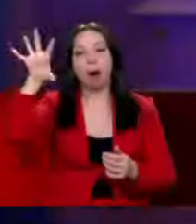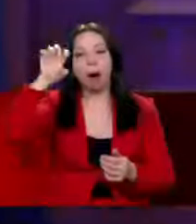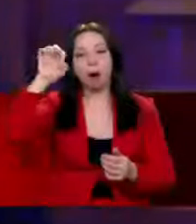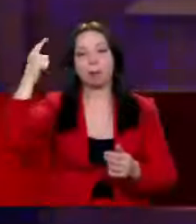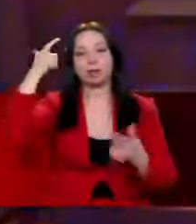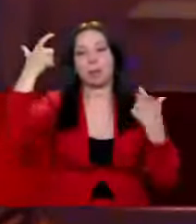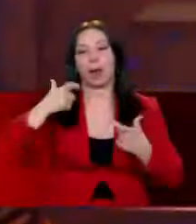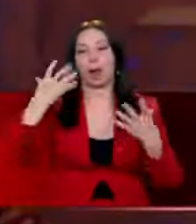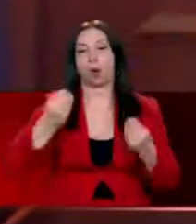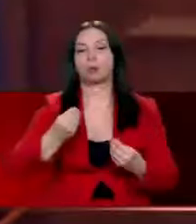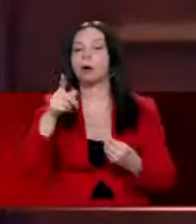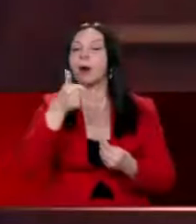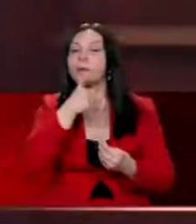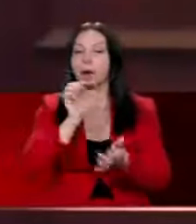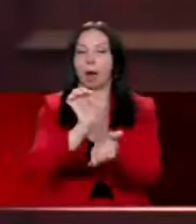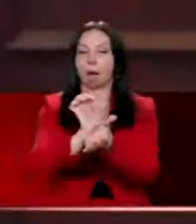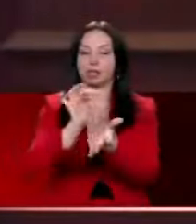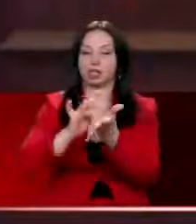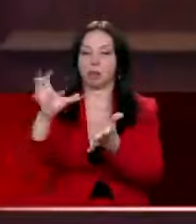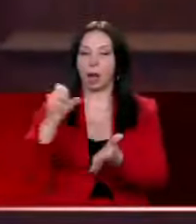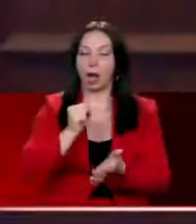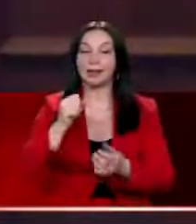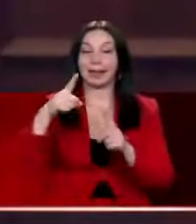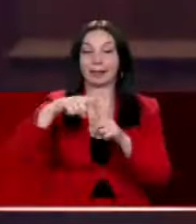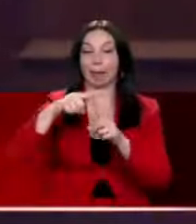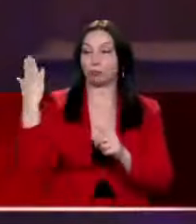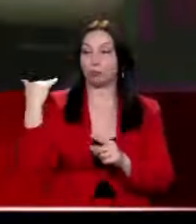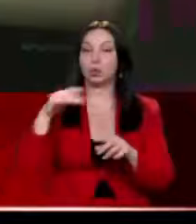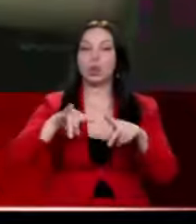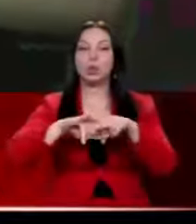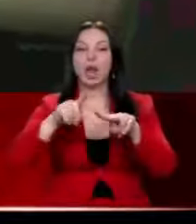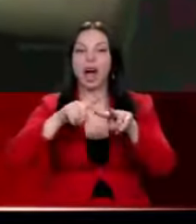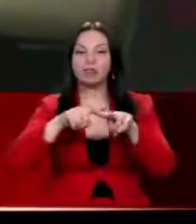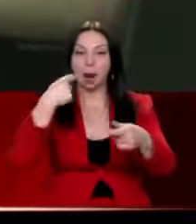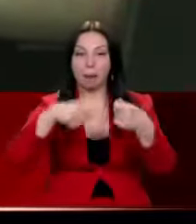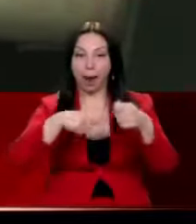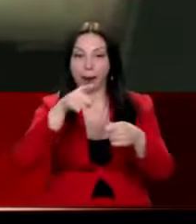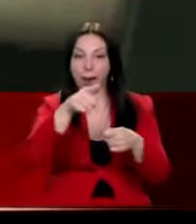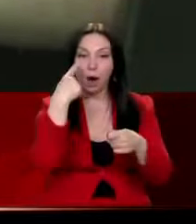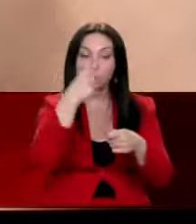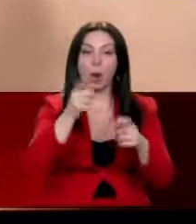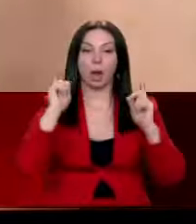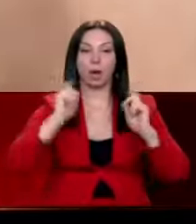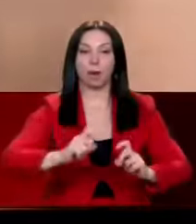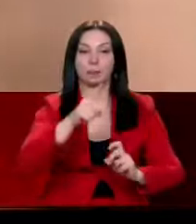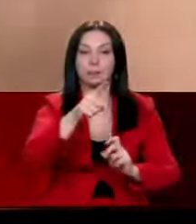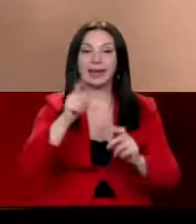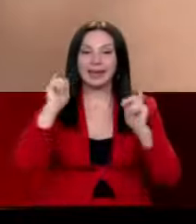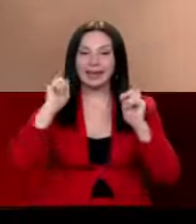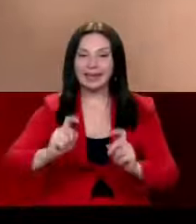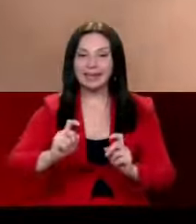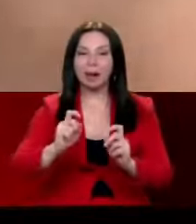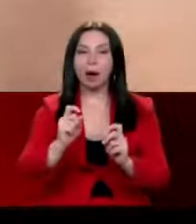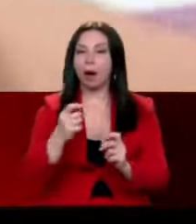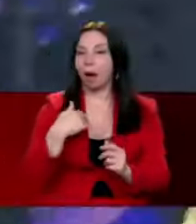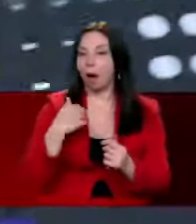sevmekten başka. Geçtiğimiz Temmuz ayında Hülya Avşar'ın banka hesaplarına haciz konuldu. Avşar söz konusu icra tebligatından